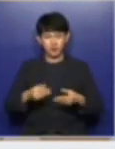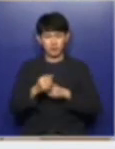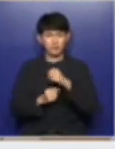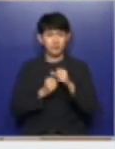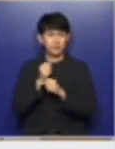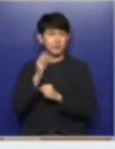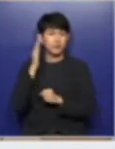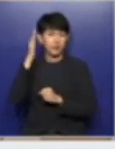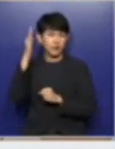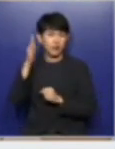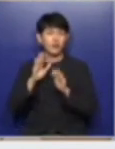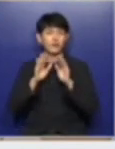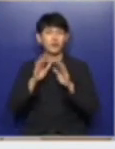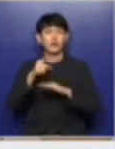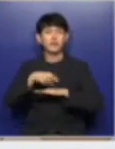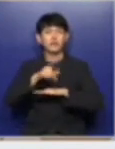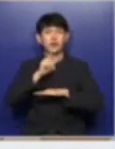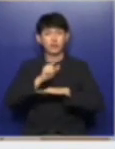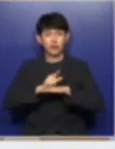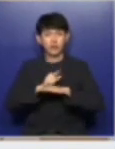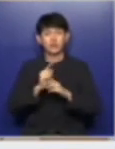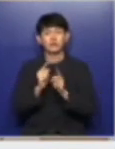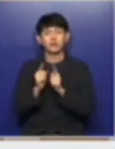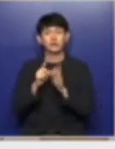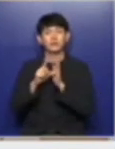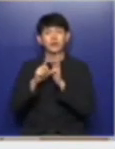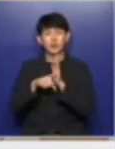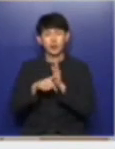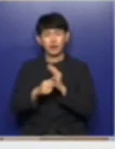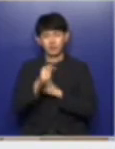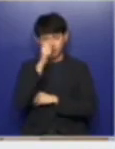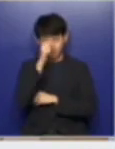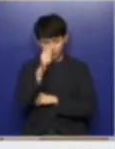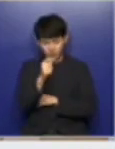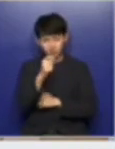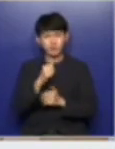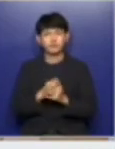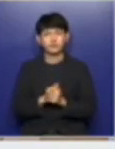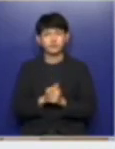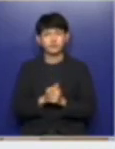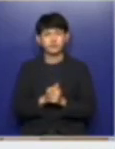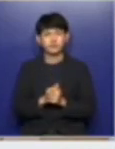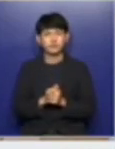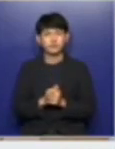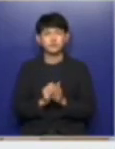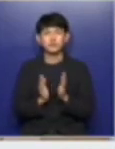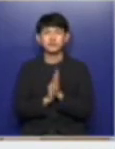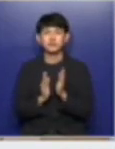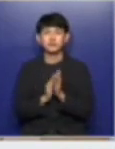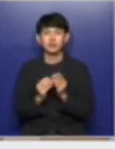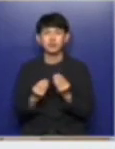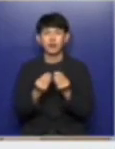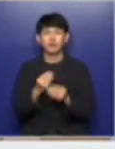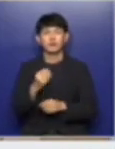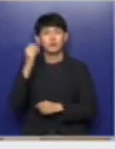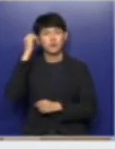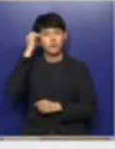ไปผมฝากท่านประธานไปยังท่านเลขาด้วยความเคารพครับด้วยความชอบพอแล้วก็ชื่นชมในความรู้ความสามารถของ